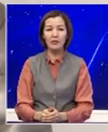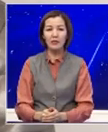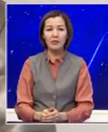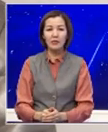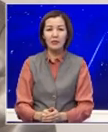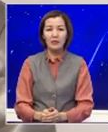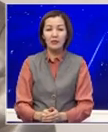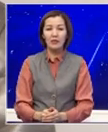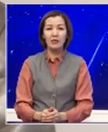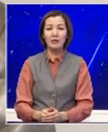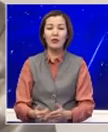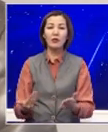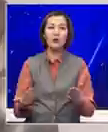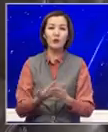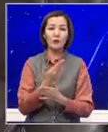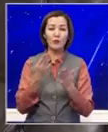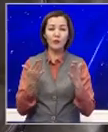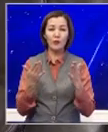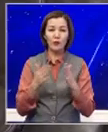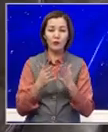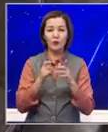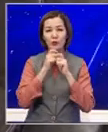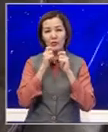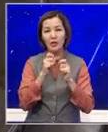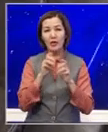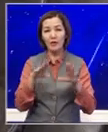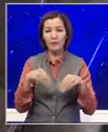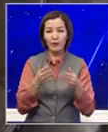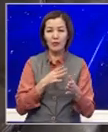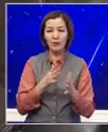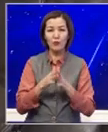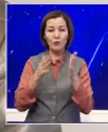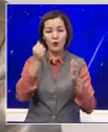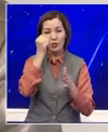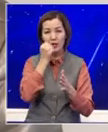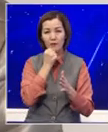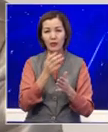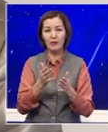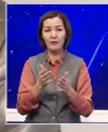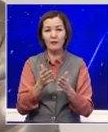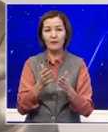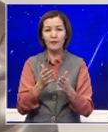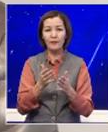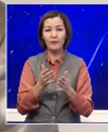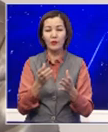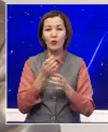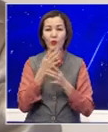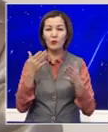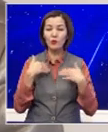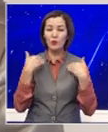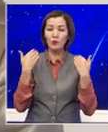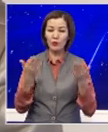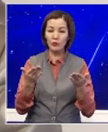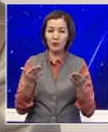көп-көп. Осындай жайлы бізге пәтер сыйлап атқандарына рахмет. Барша қоныс құтты болсын,